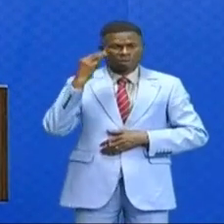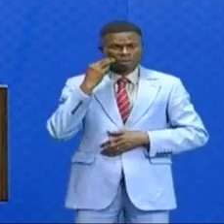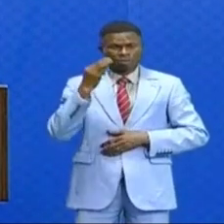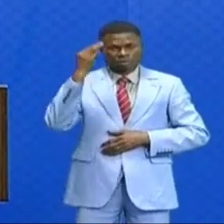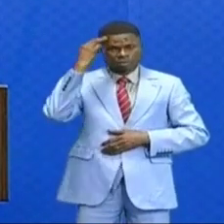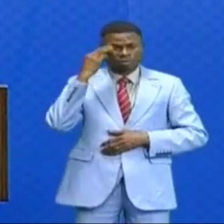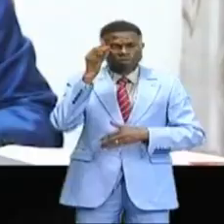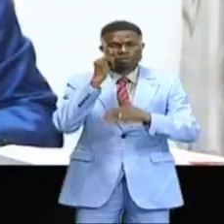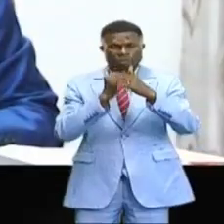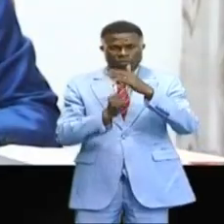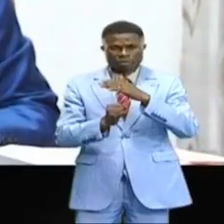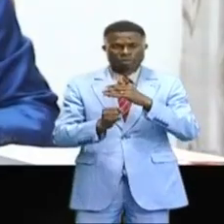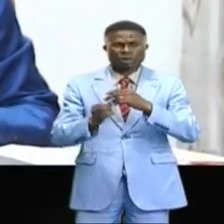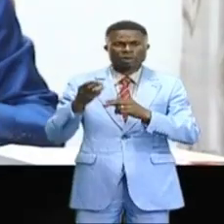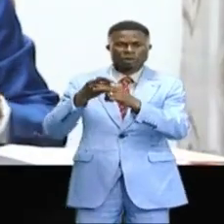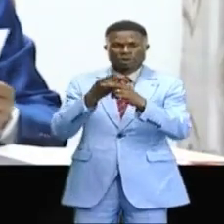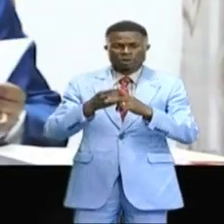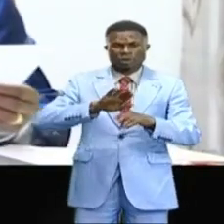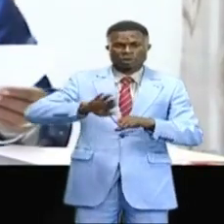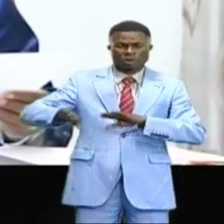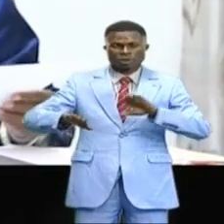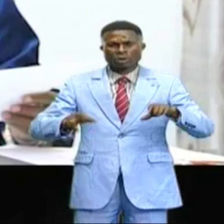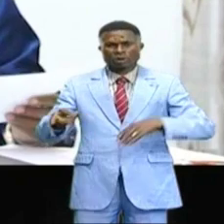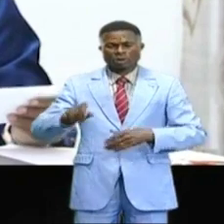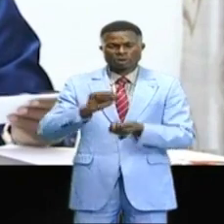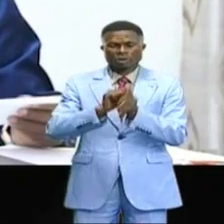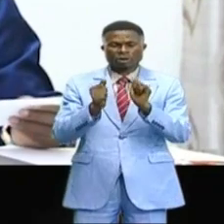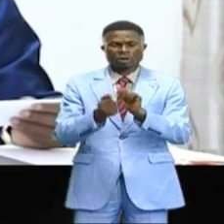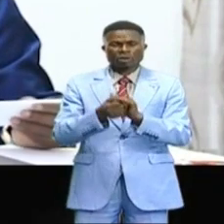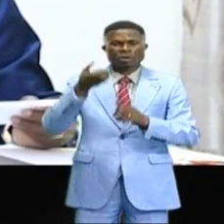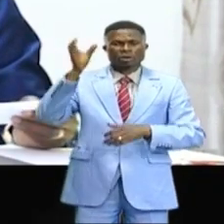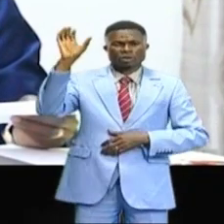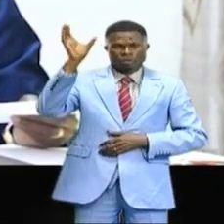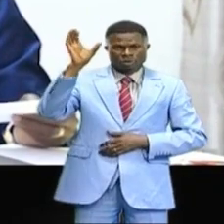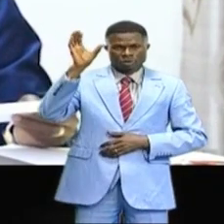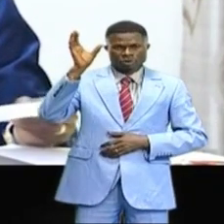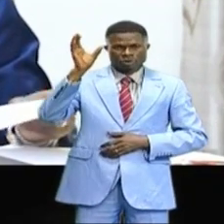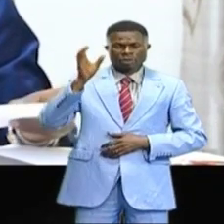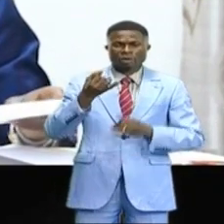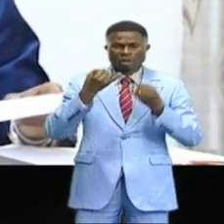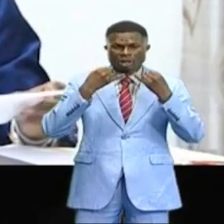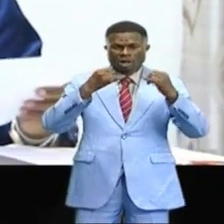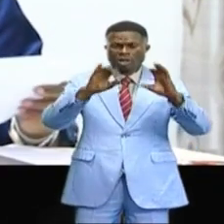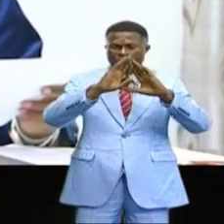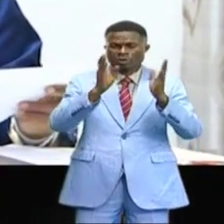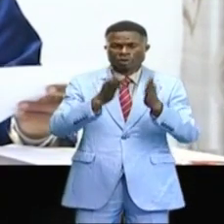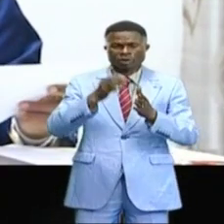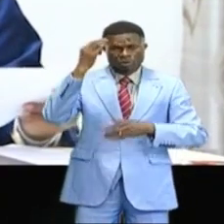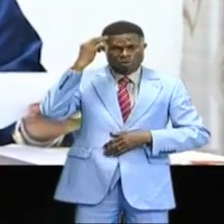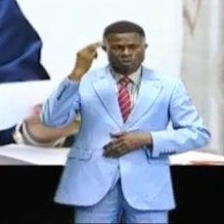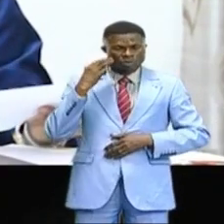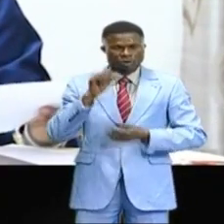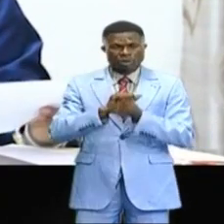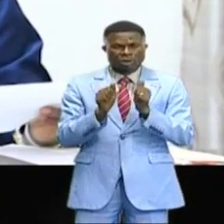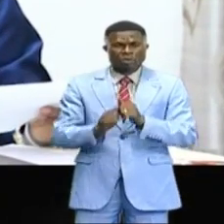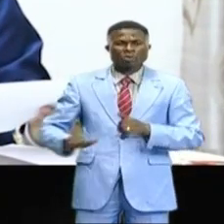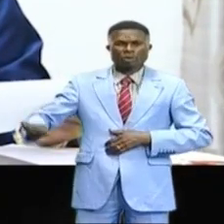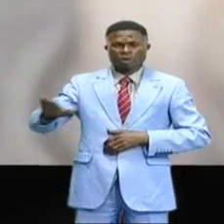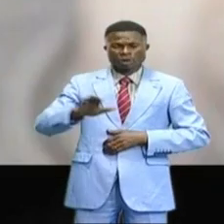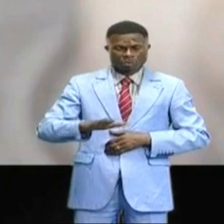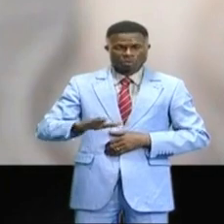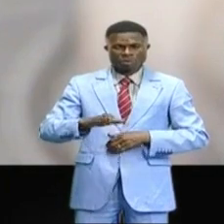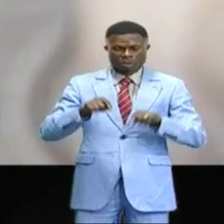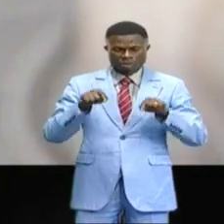ministre de l'Intérieur, Sécurité, Décentralisation et Affaires coutumières, a informé le Conseil de l'État du territoire, qui reste